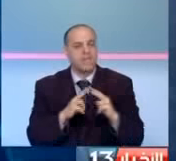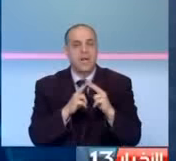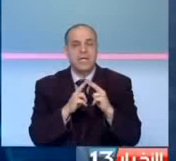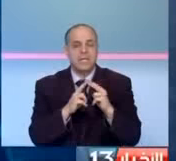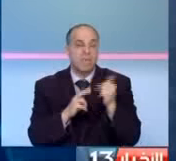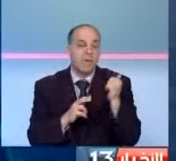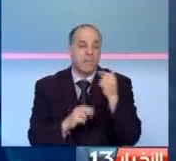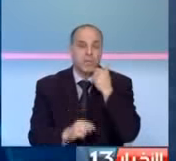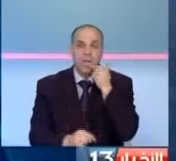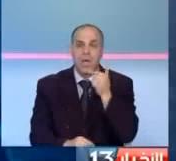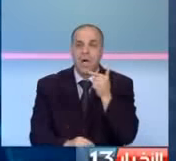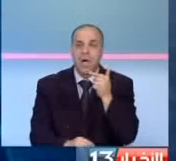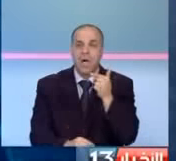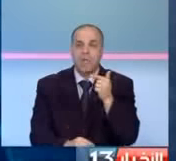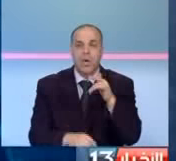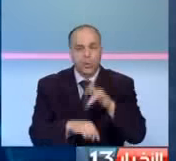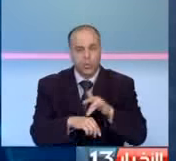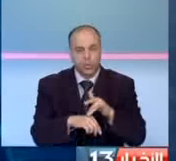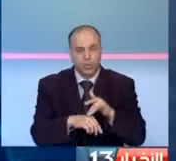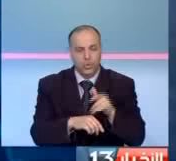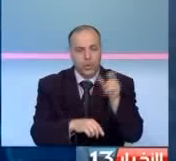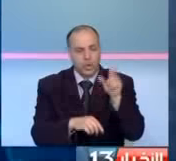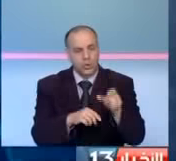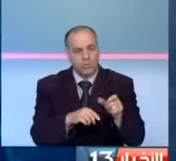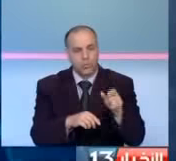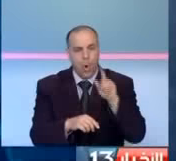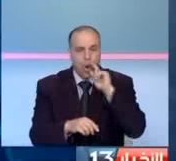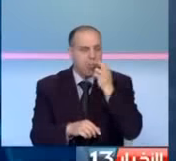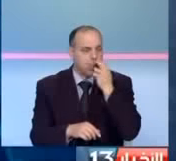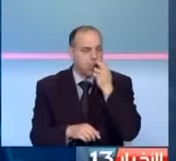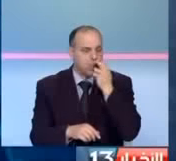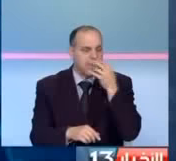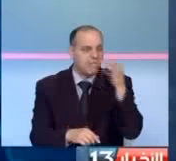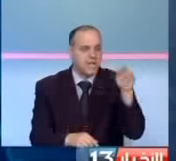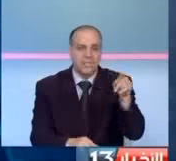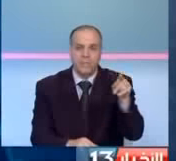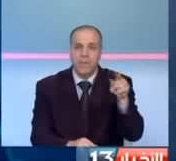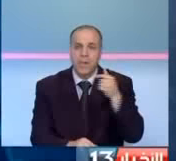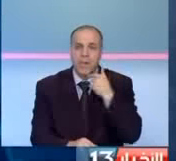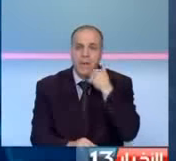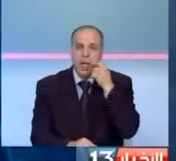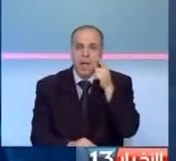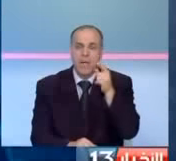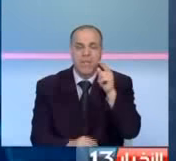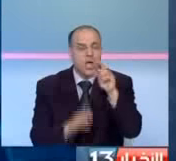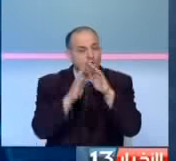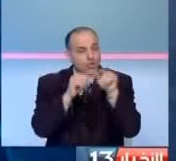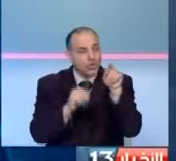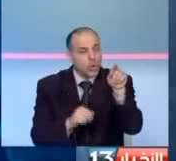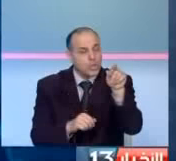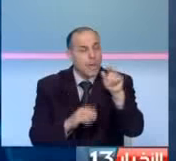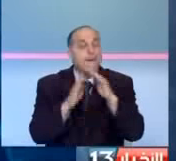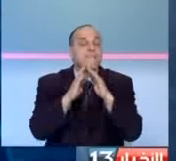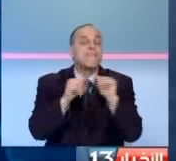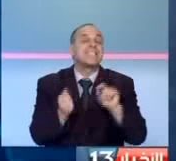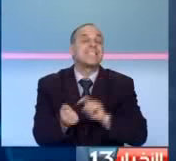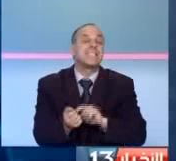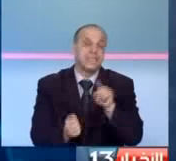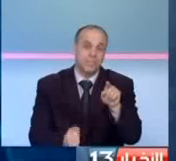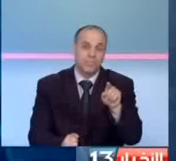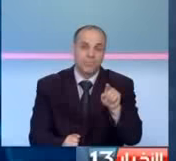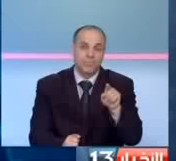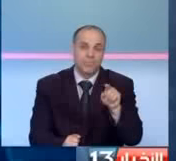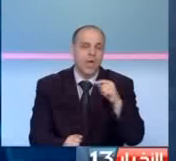الفرنسية باريس وأسفر عن إصابة المهاجم ورجل أمن فرنسي، ترجح أن يكون المهاجم مصري الجنسية